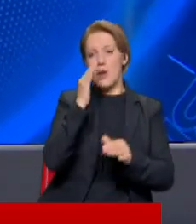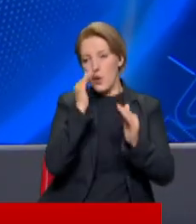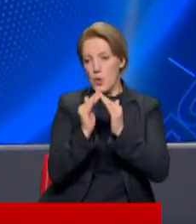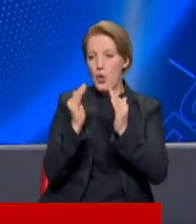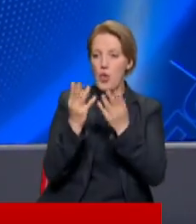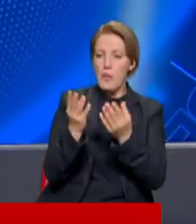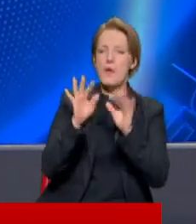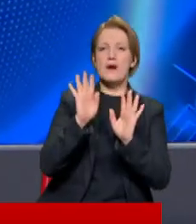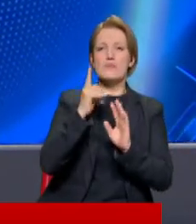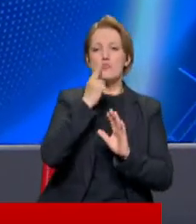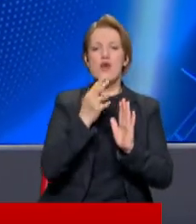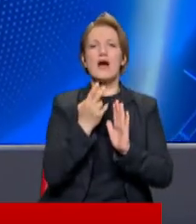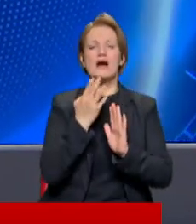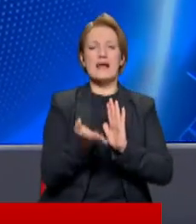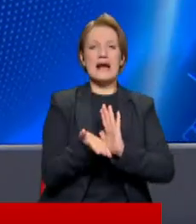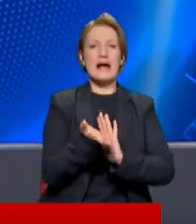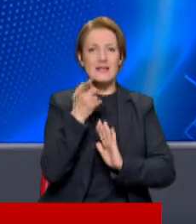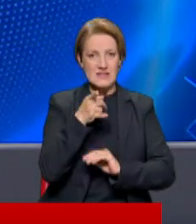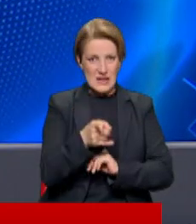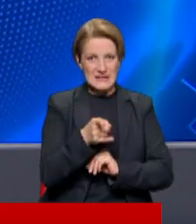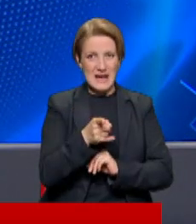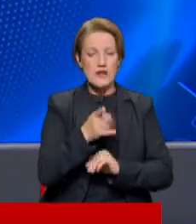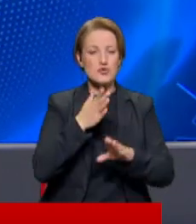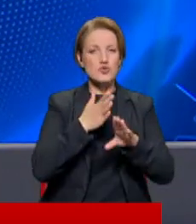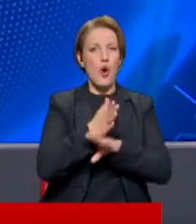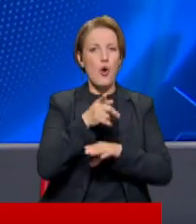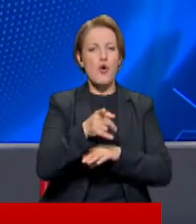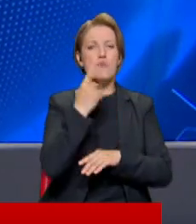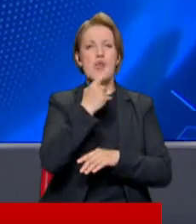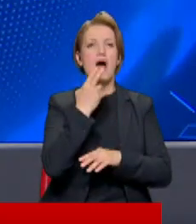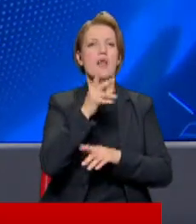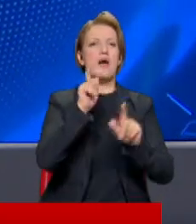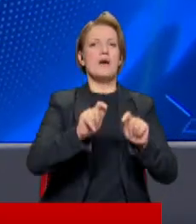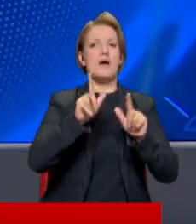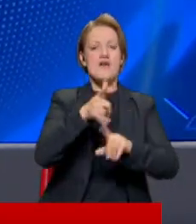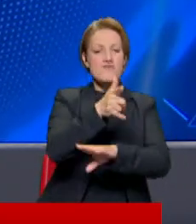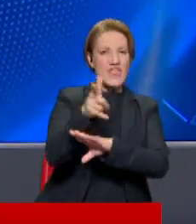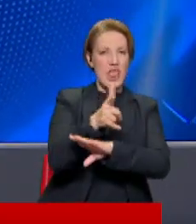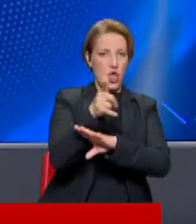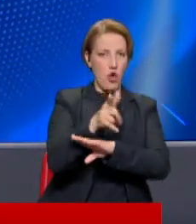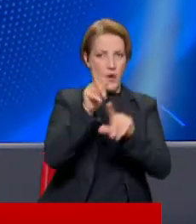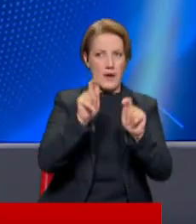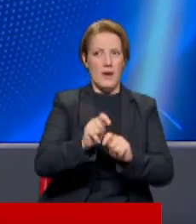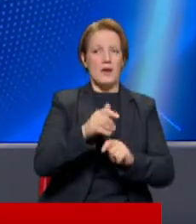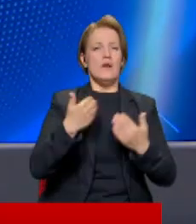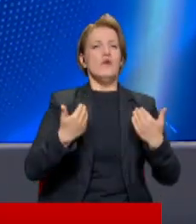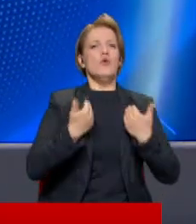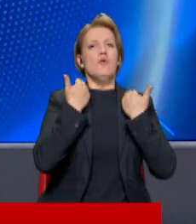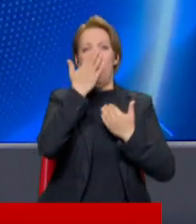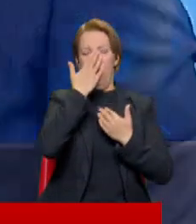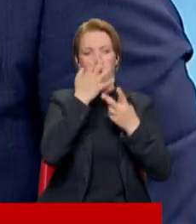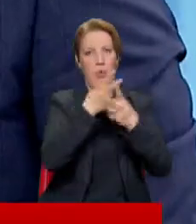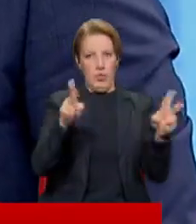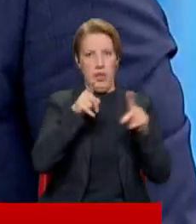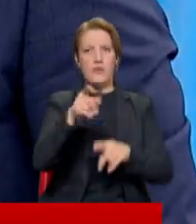olmadığına bakıyor mülakata kaldıracağınıza doğru mülakat yapmanız gerekir ve videoya çekmeniz gerekir videoya çekerseniz yani hukuk önünü açarsanız